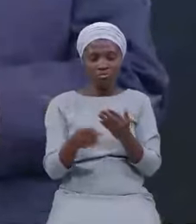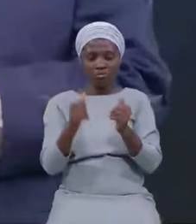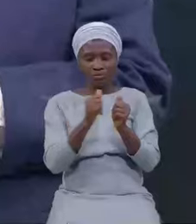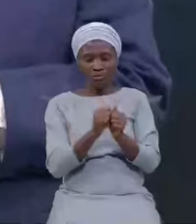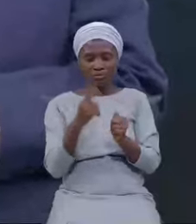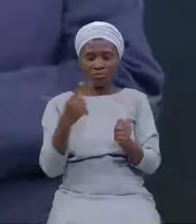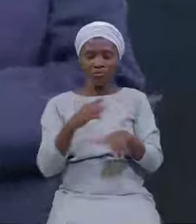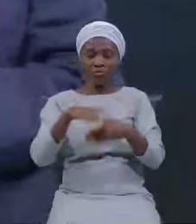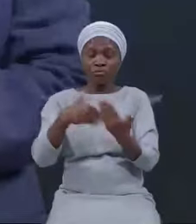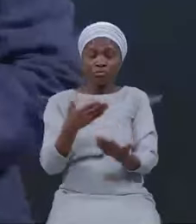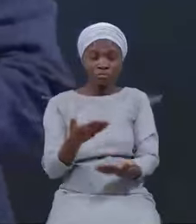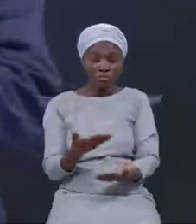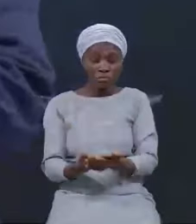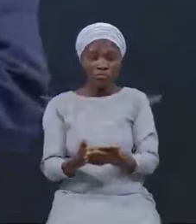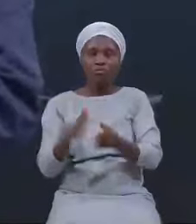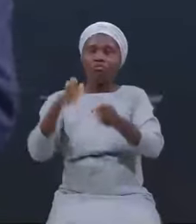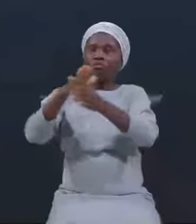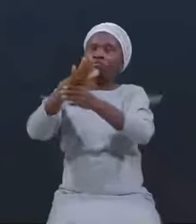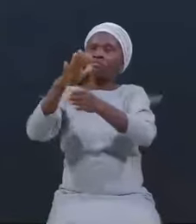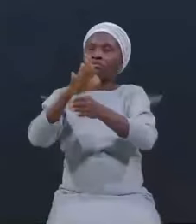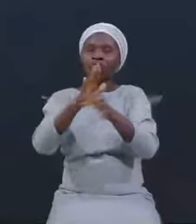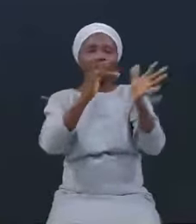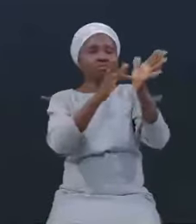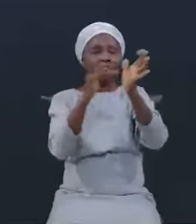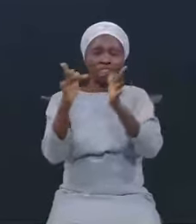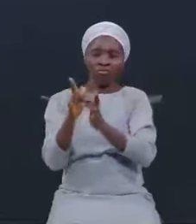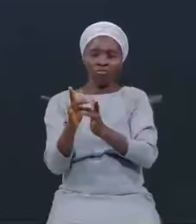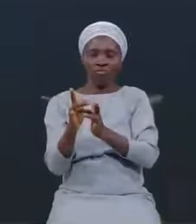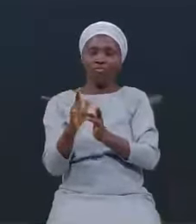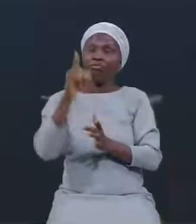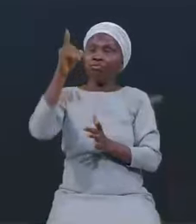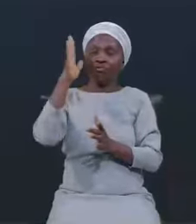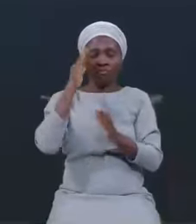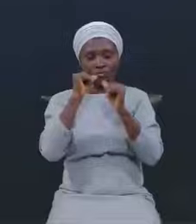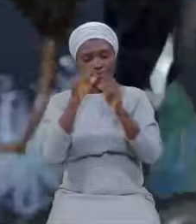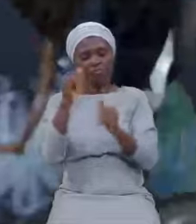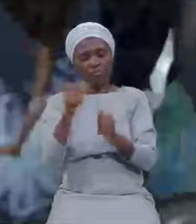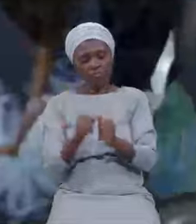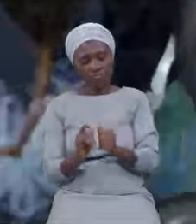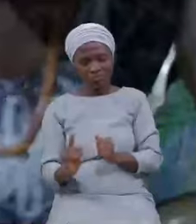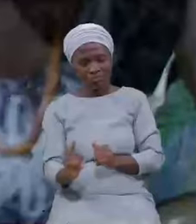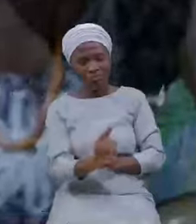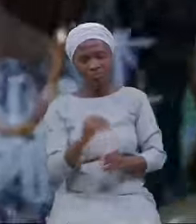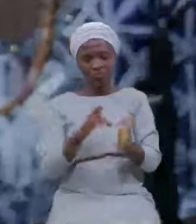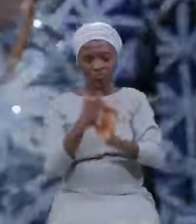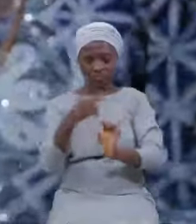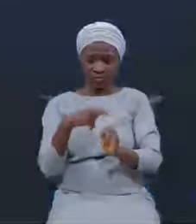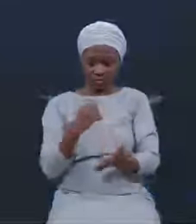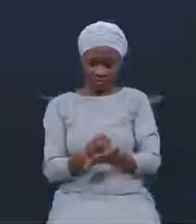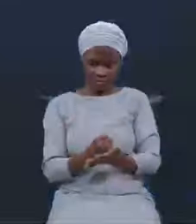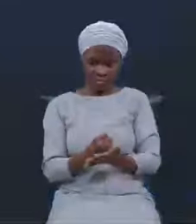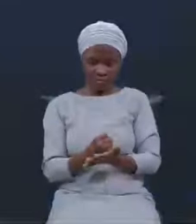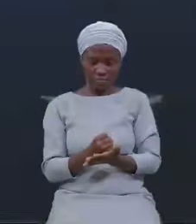Jésus, le Tout-Suffisant, que tu bénisses chacun au nom de Jésus. Et nous prions qu'il n'y ait